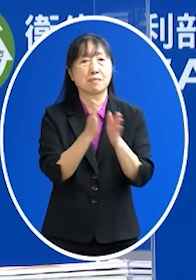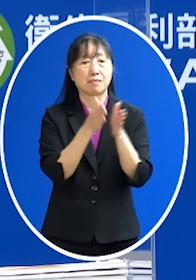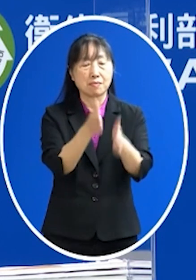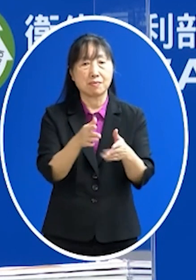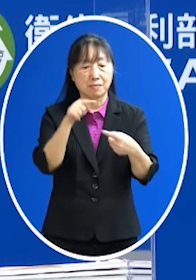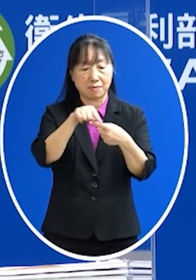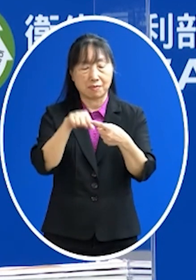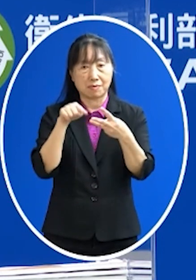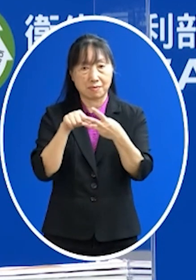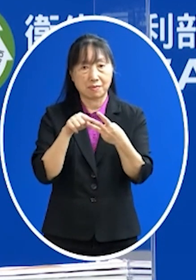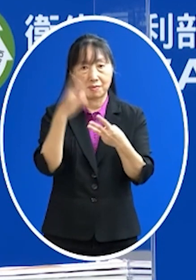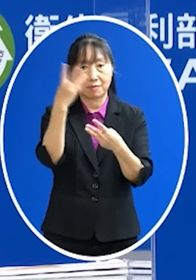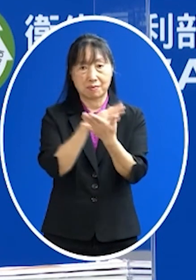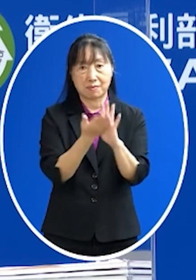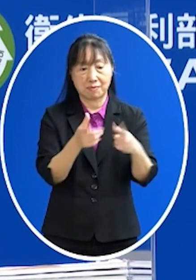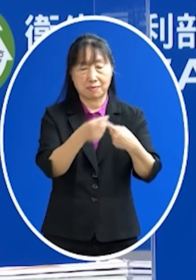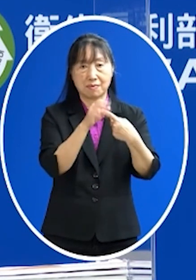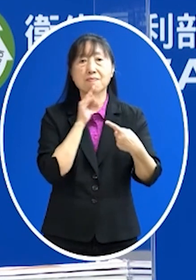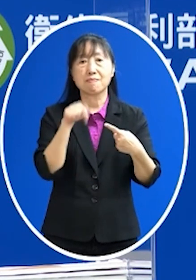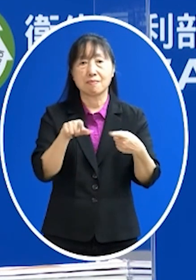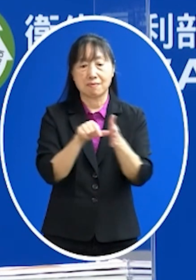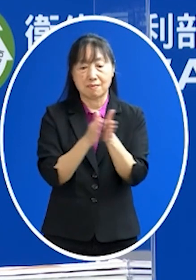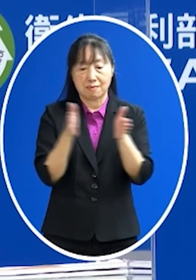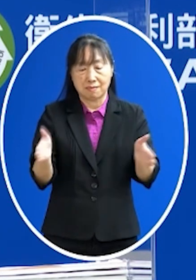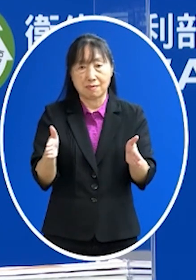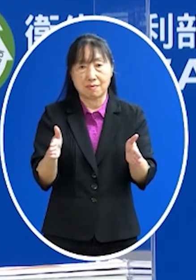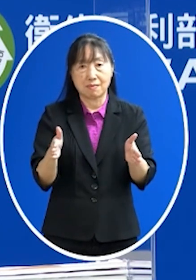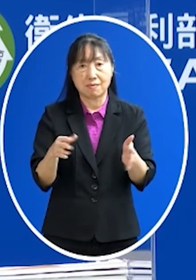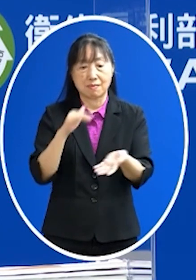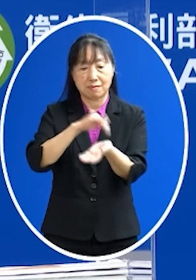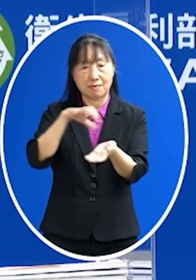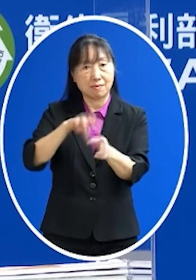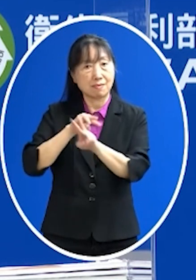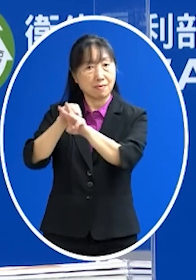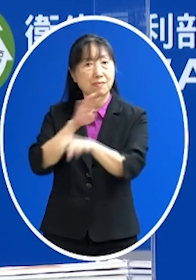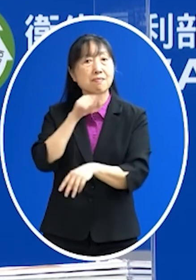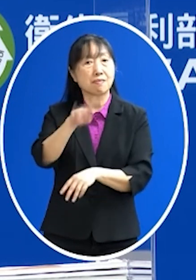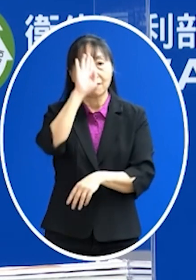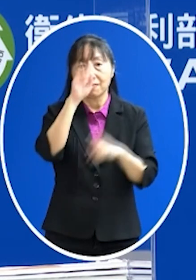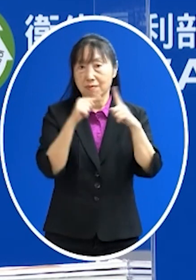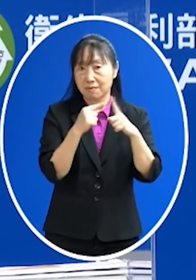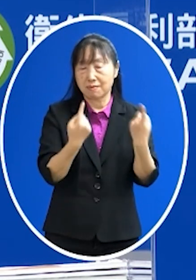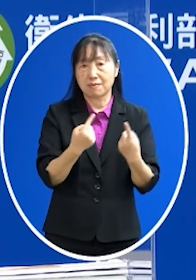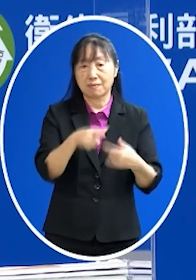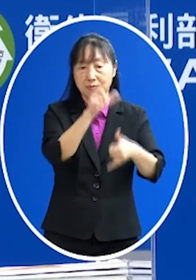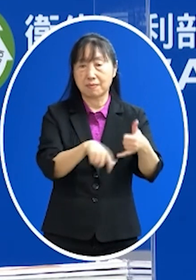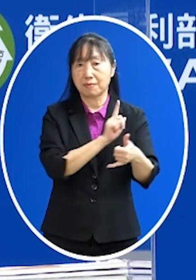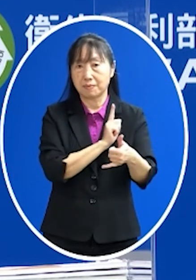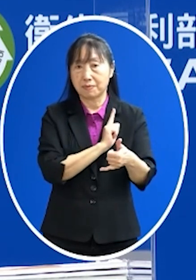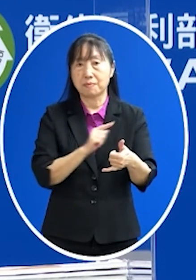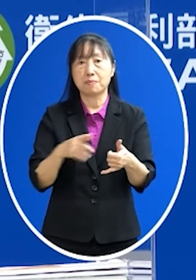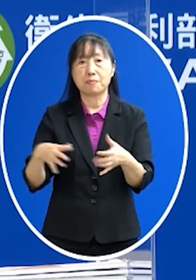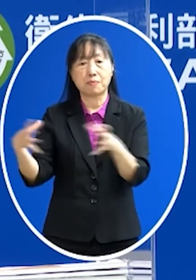一个是在这段时间出院的病人哈，那有就是他不管是病人本身跟他同